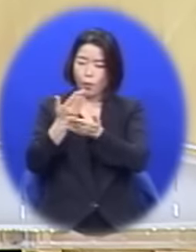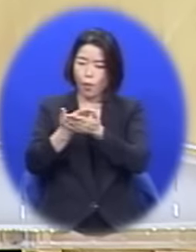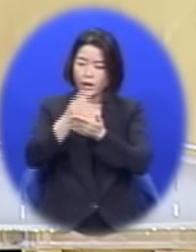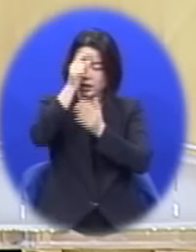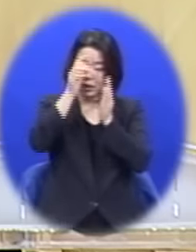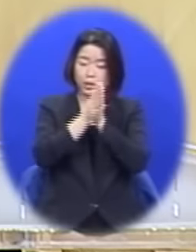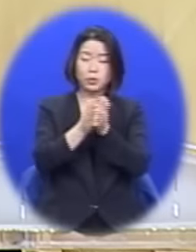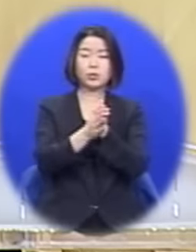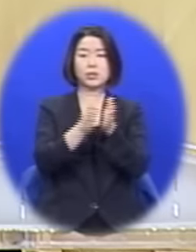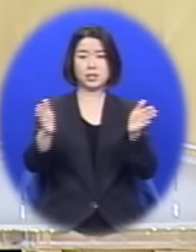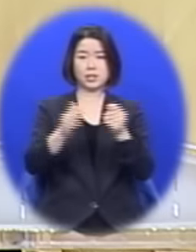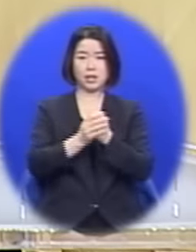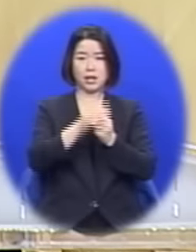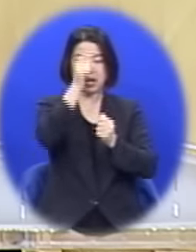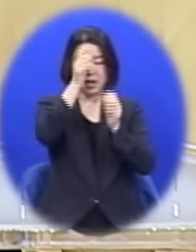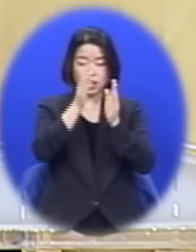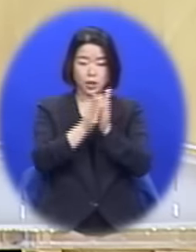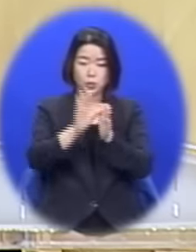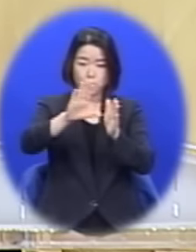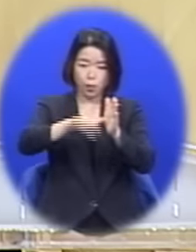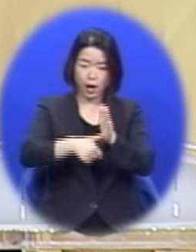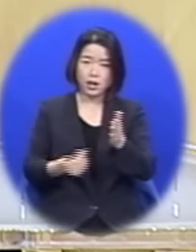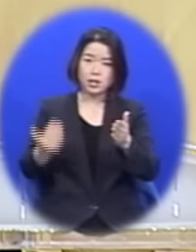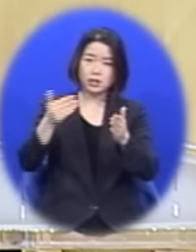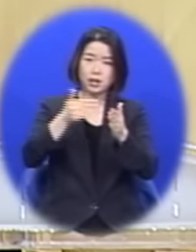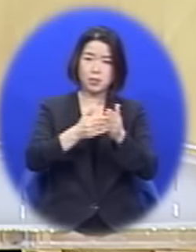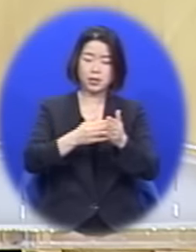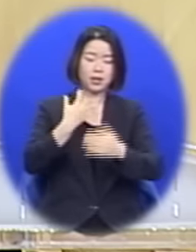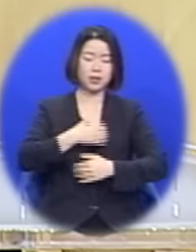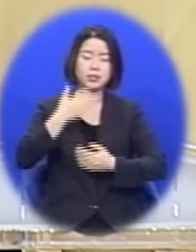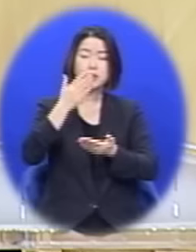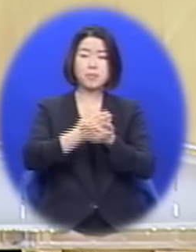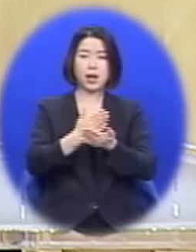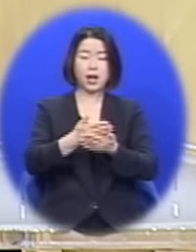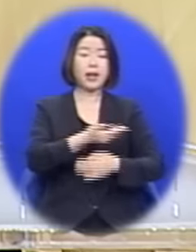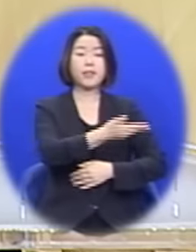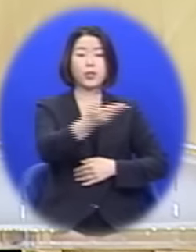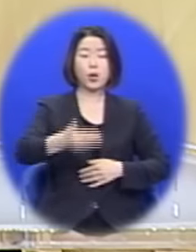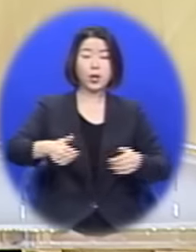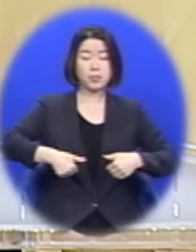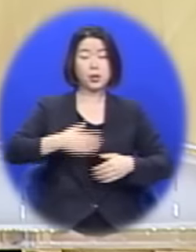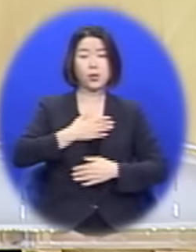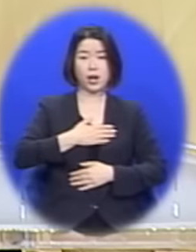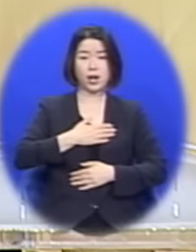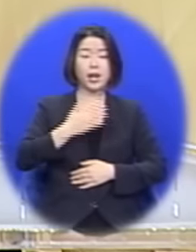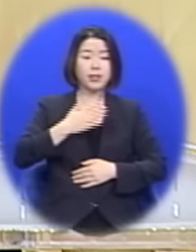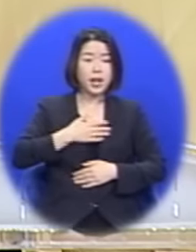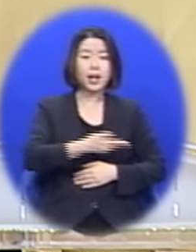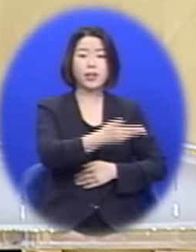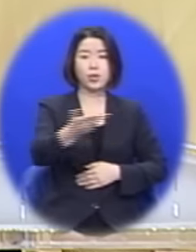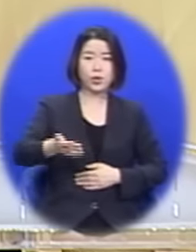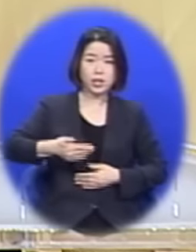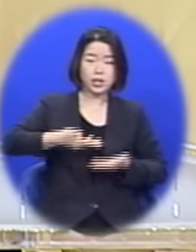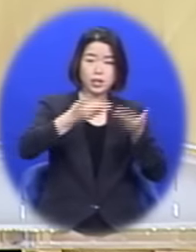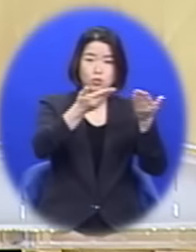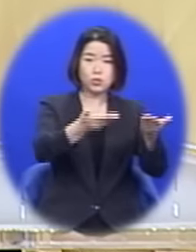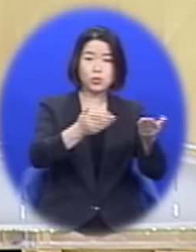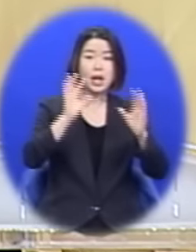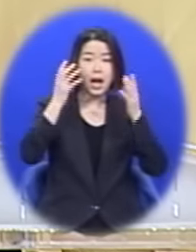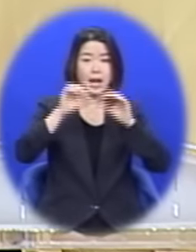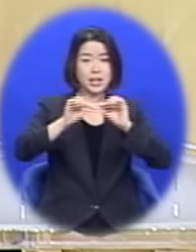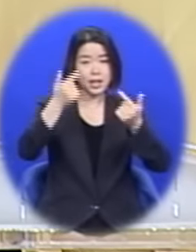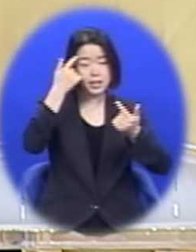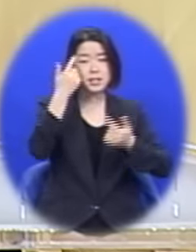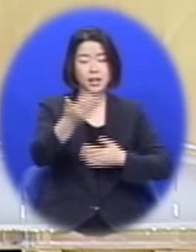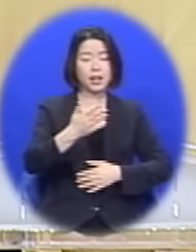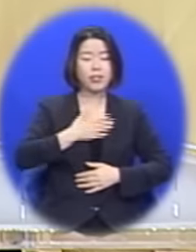시작했습니다. 기도할수록 염려 말아라, 너희의 필요를 안다, 내가 너희에게 보낸 아이들이 아니냐,